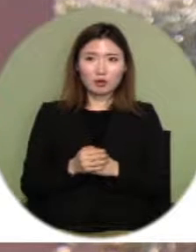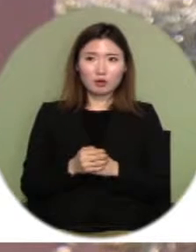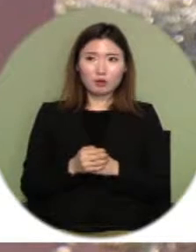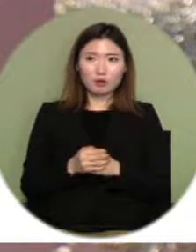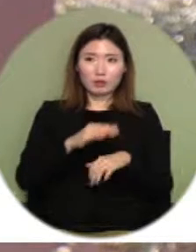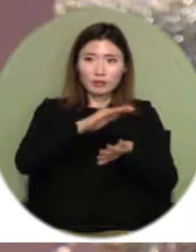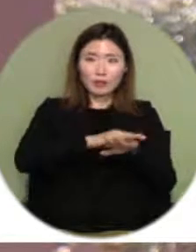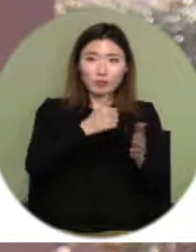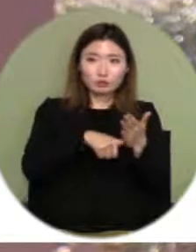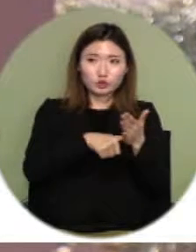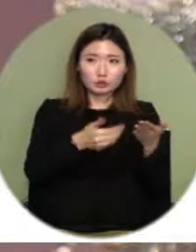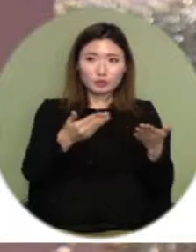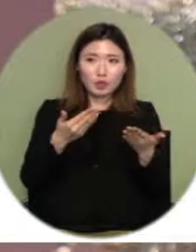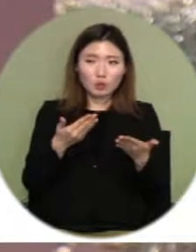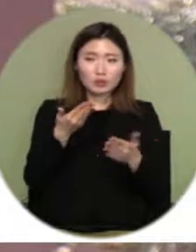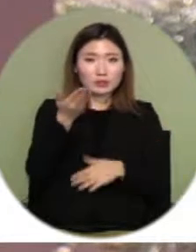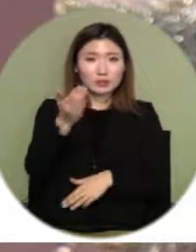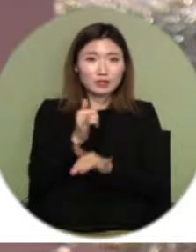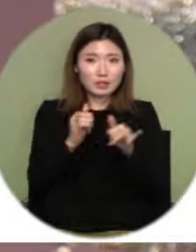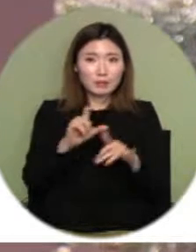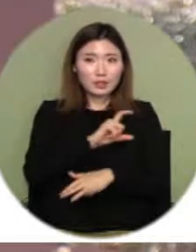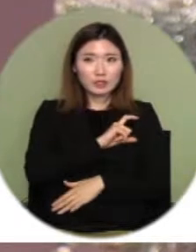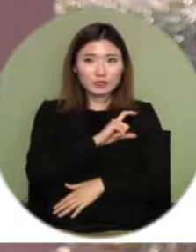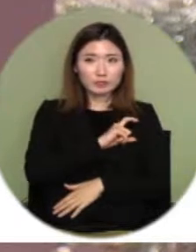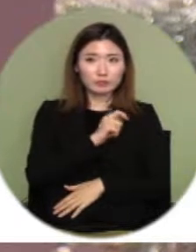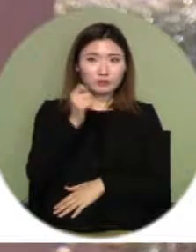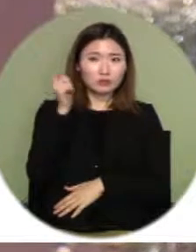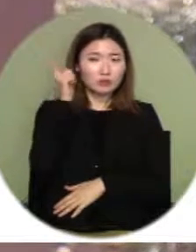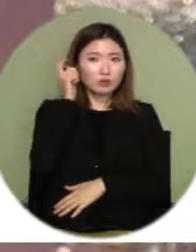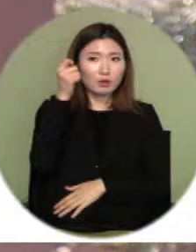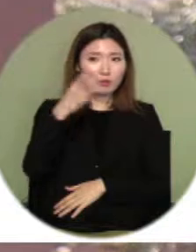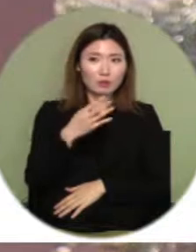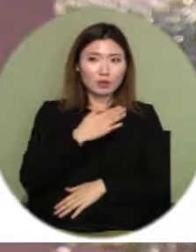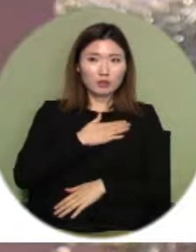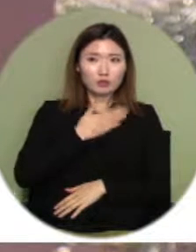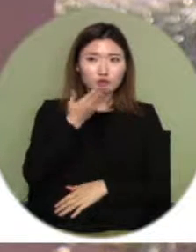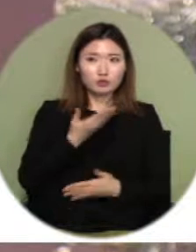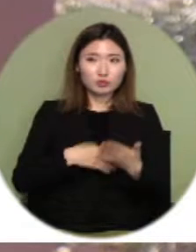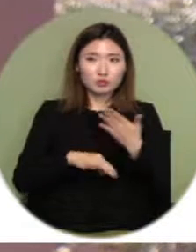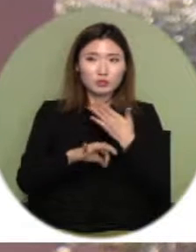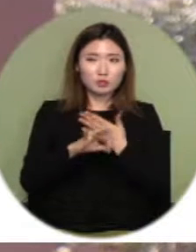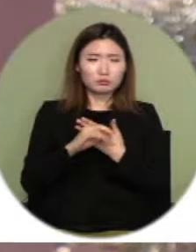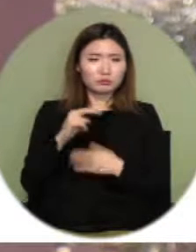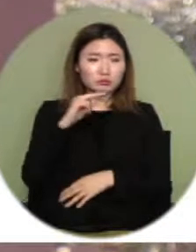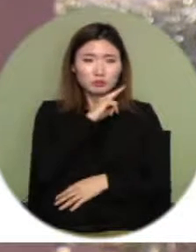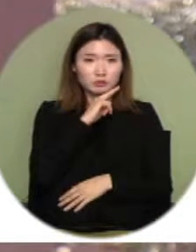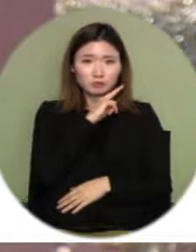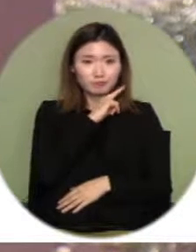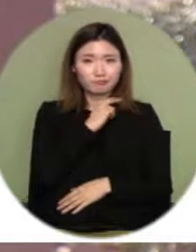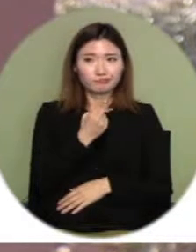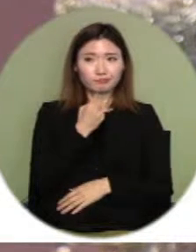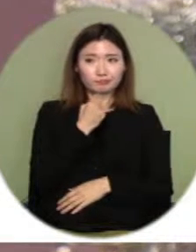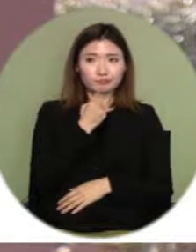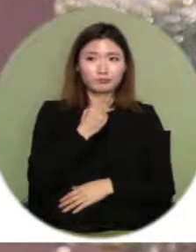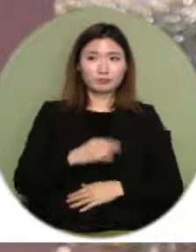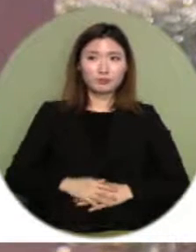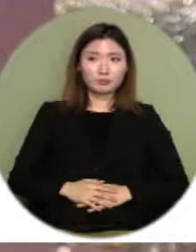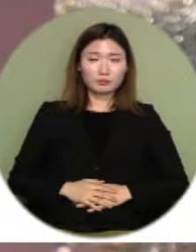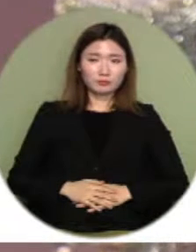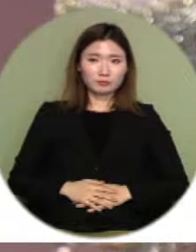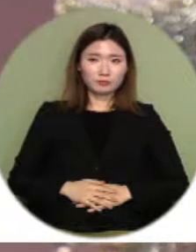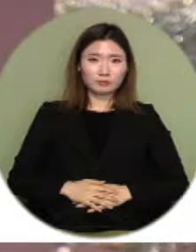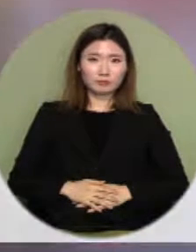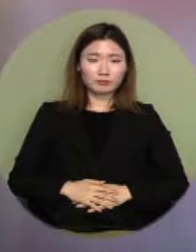그 사람 성명 뭐 전화번호 그런 것까지 다 알려주고 가는 그게 어딨겠나 해서 예 그렇게